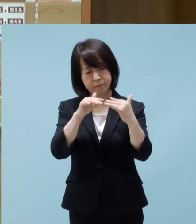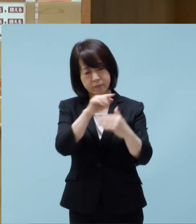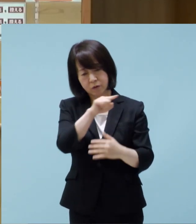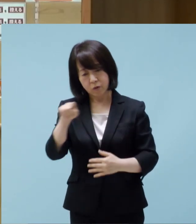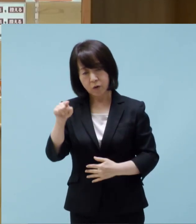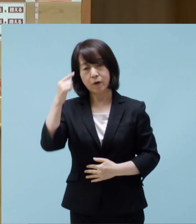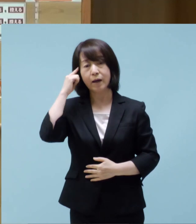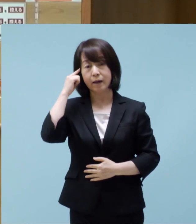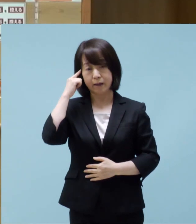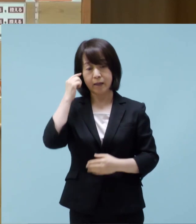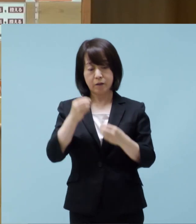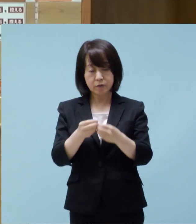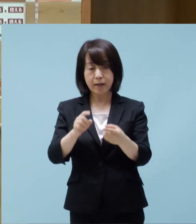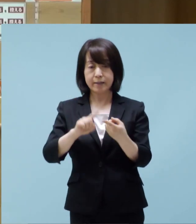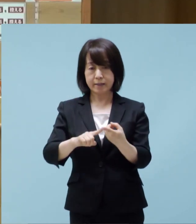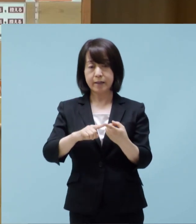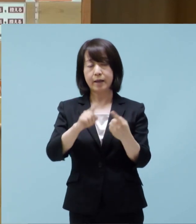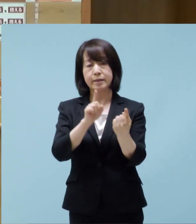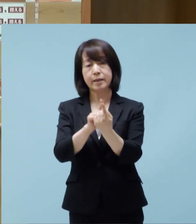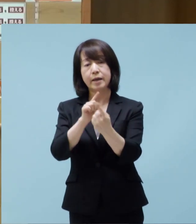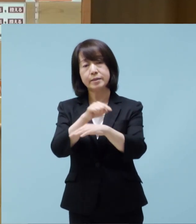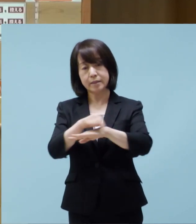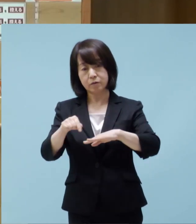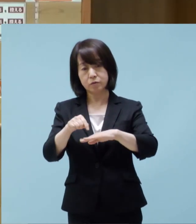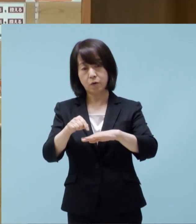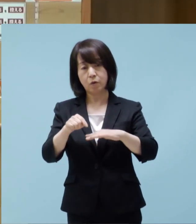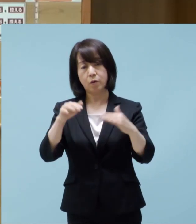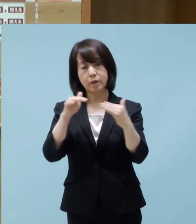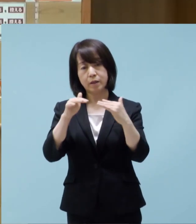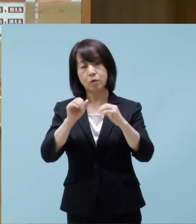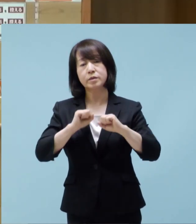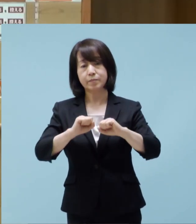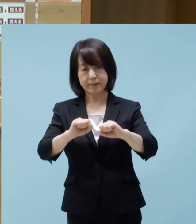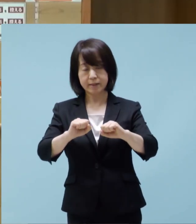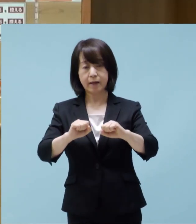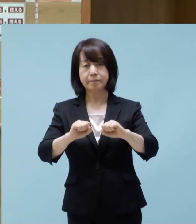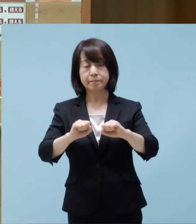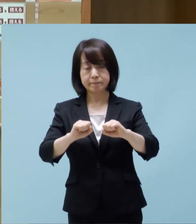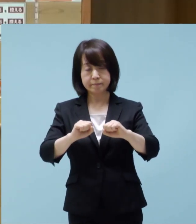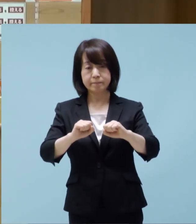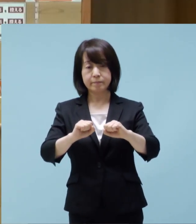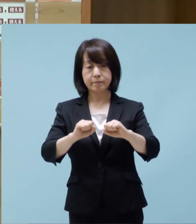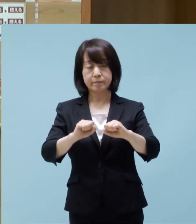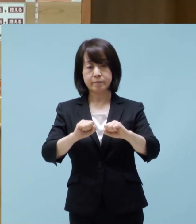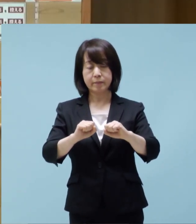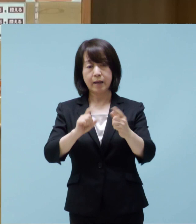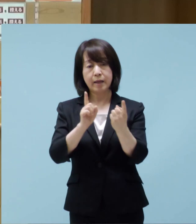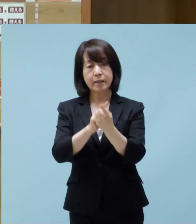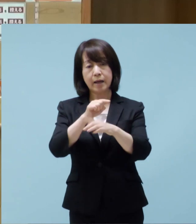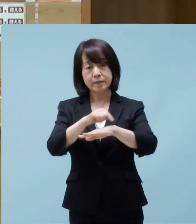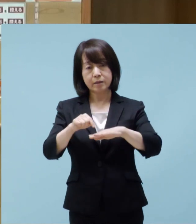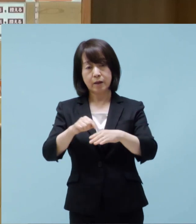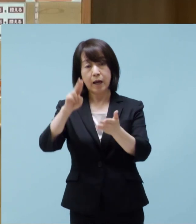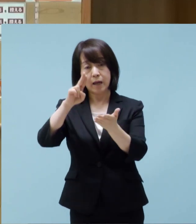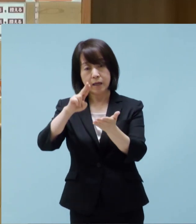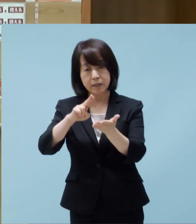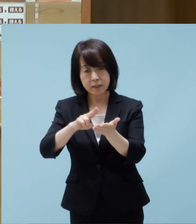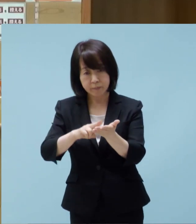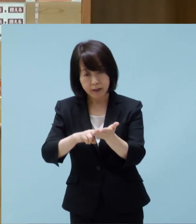対策を検討してきたところでございます。何か対策は決定をしていたということではござい